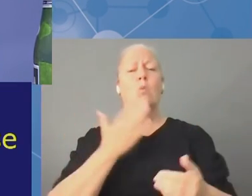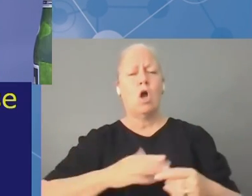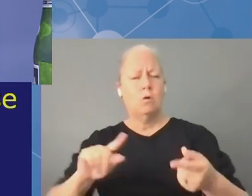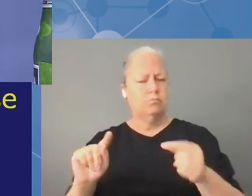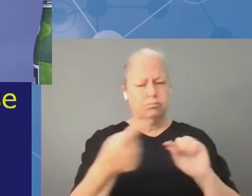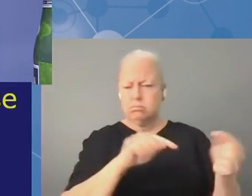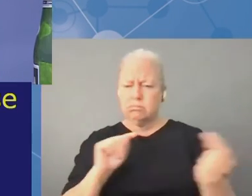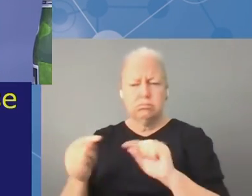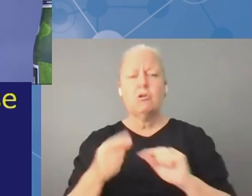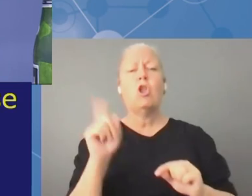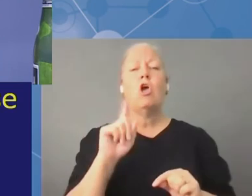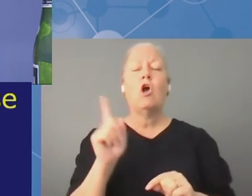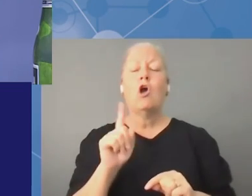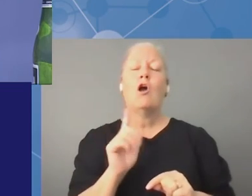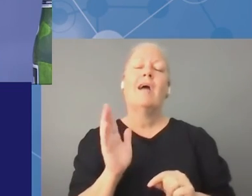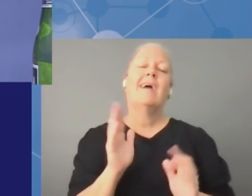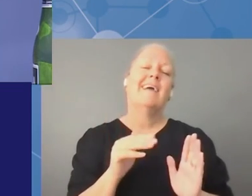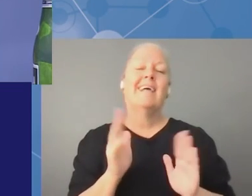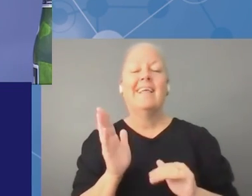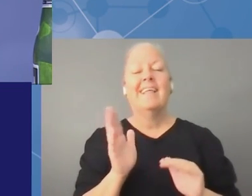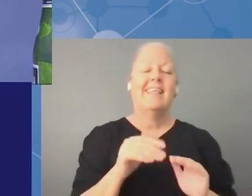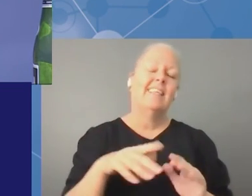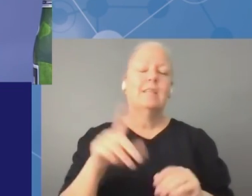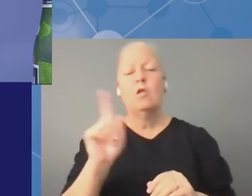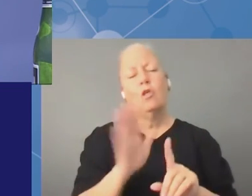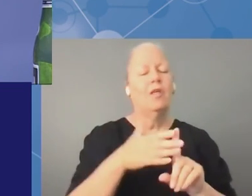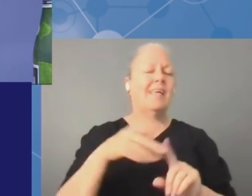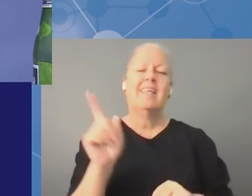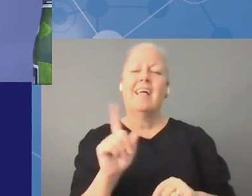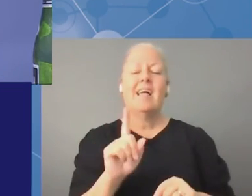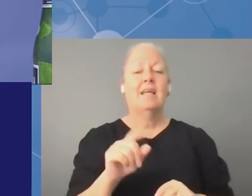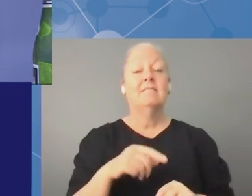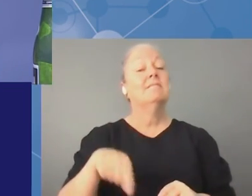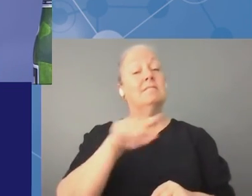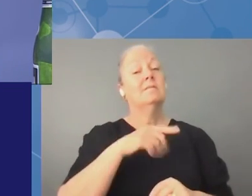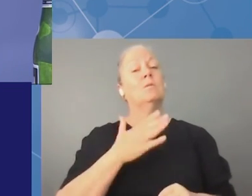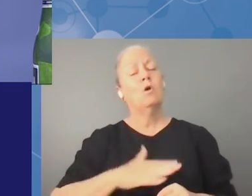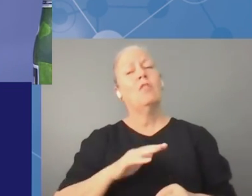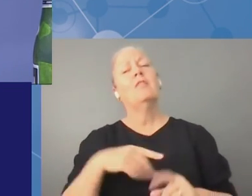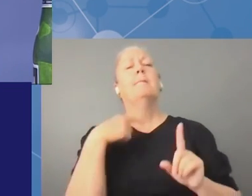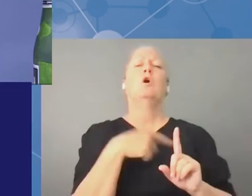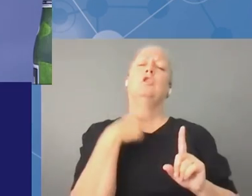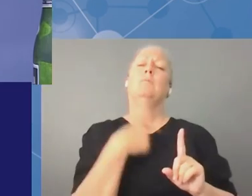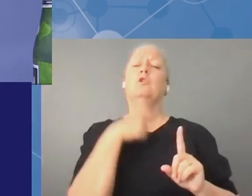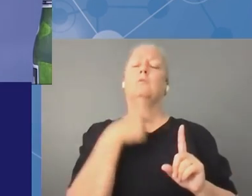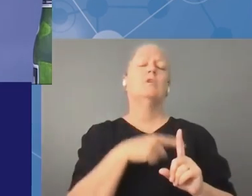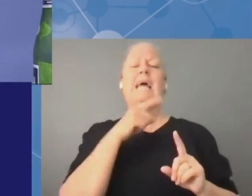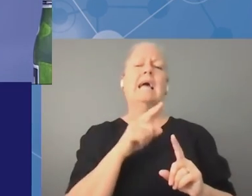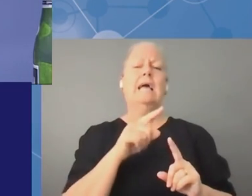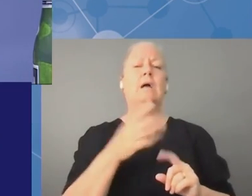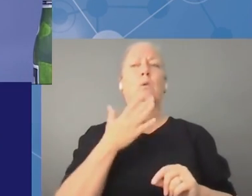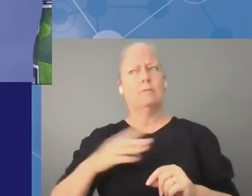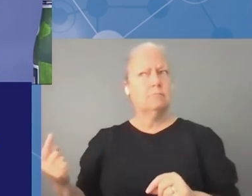что IGF – это саммит, в рамках которого мы можем говорить также о спорных вопросах. Мы